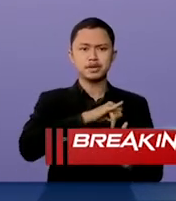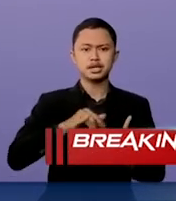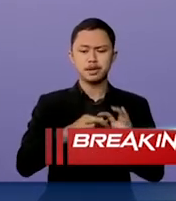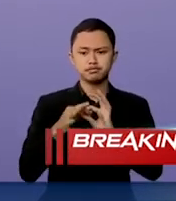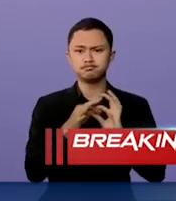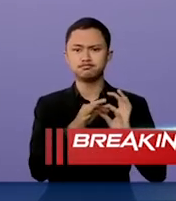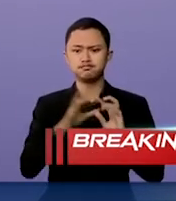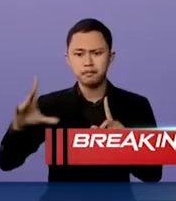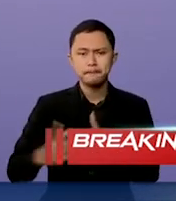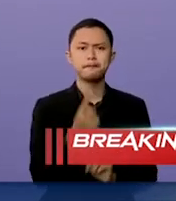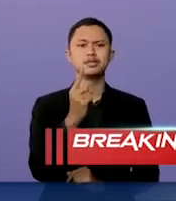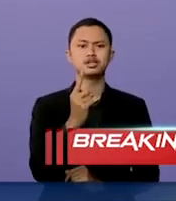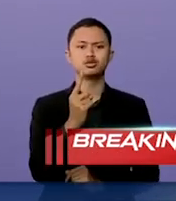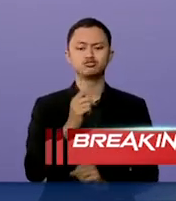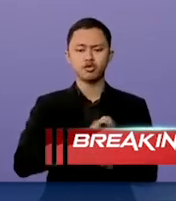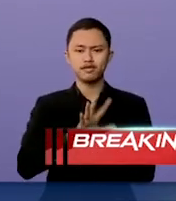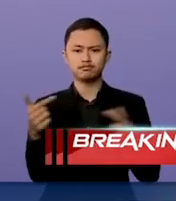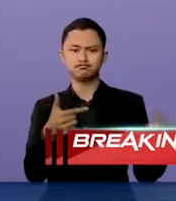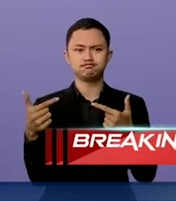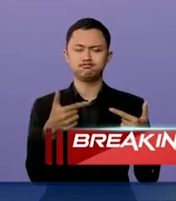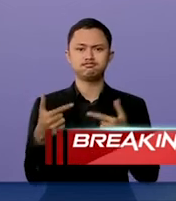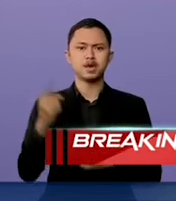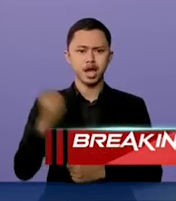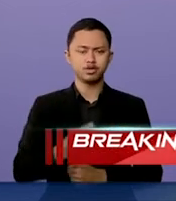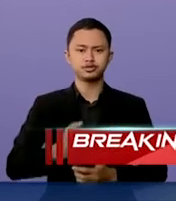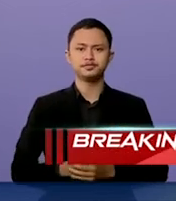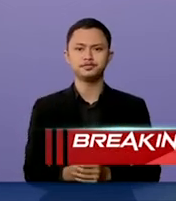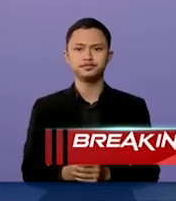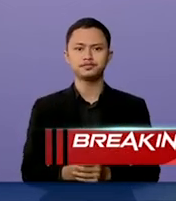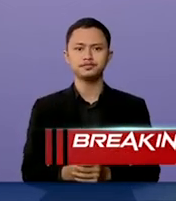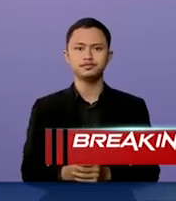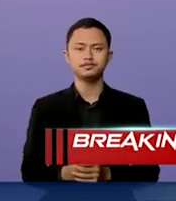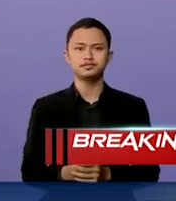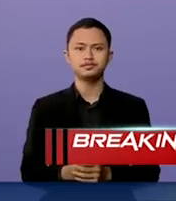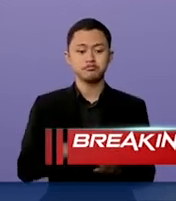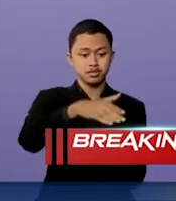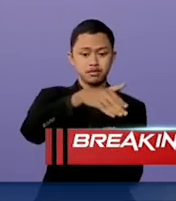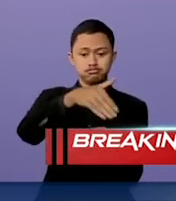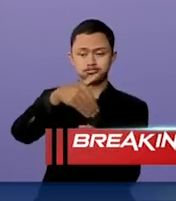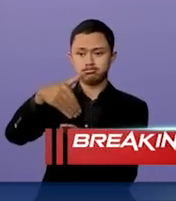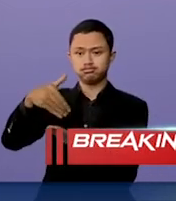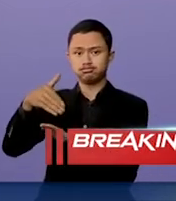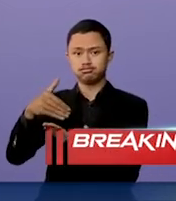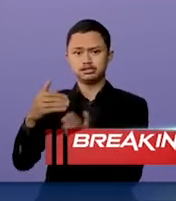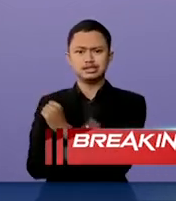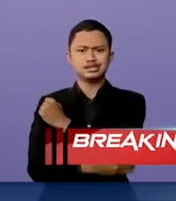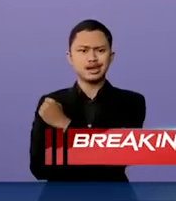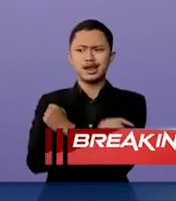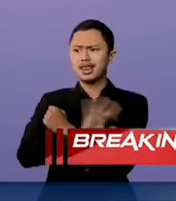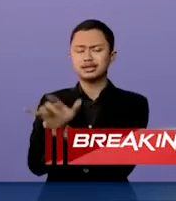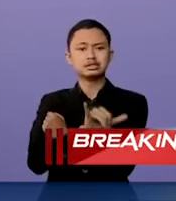bersatu melawan covert 19 saudara-saudari data kasus perhari tiap negara berubah cepat